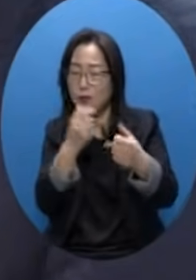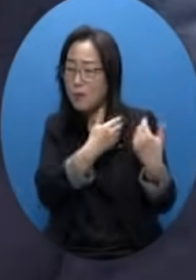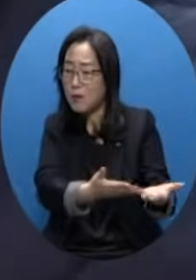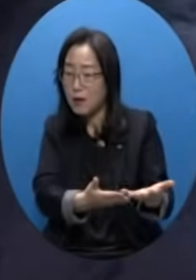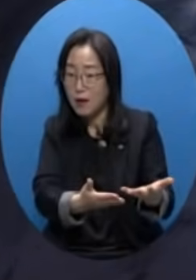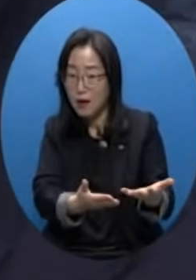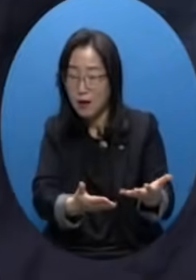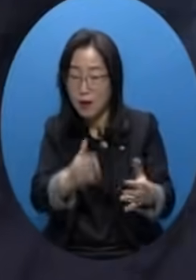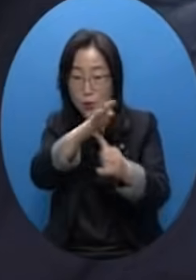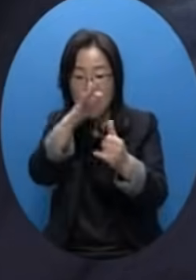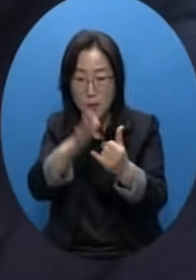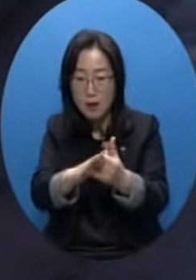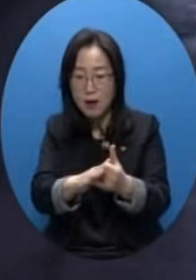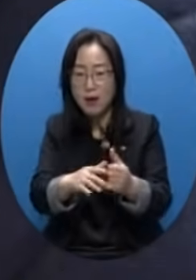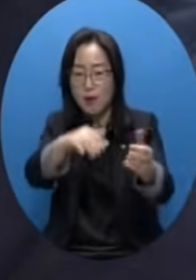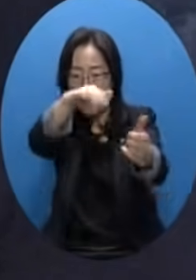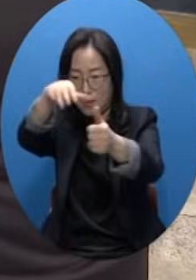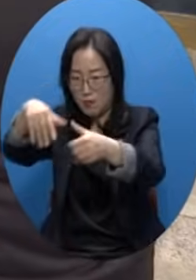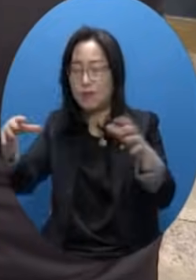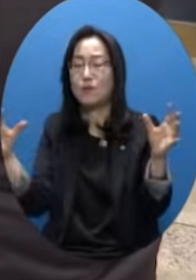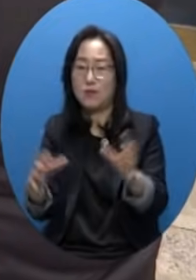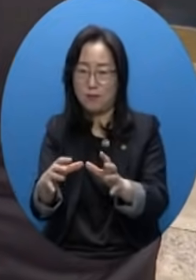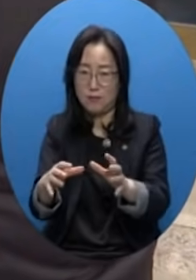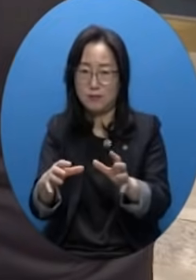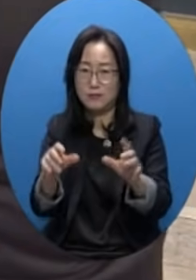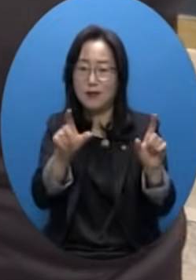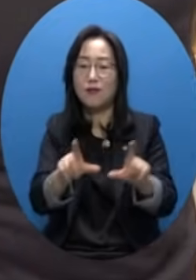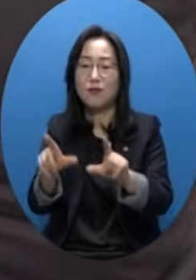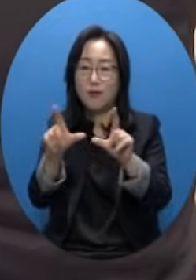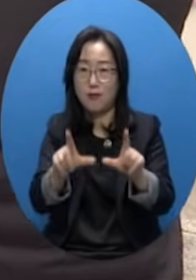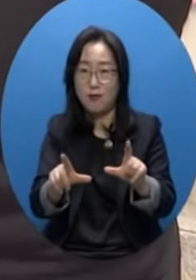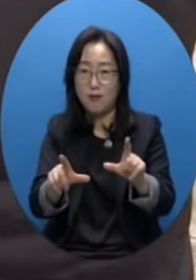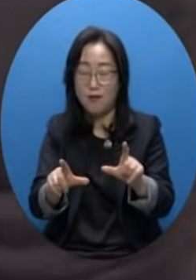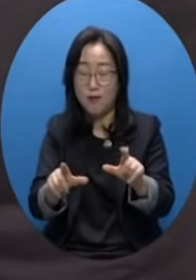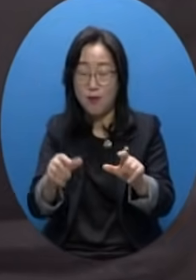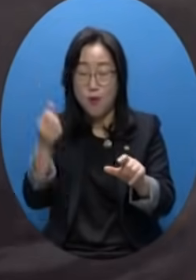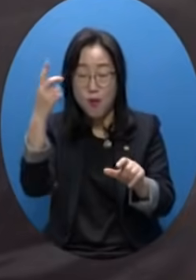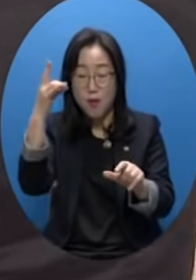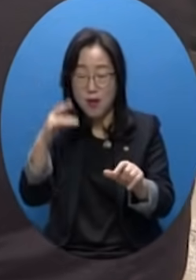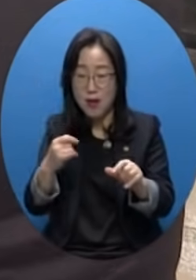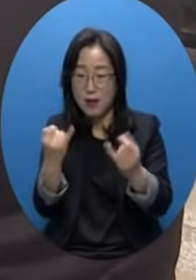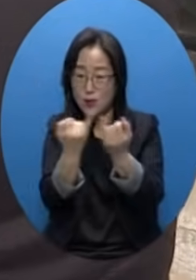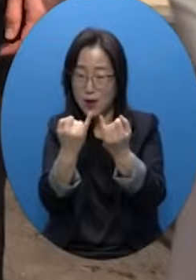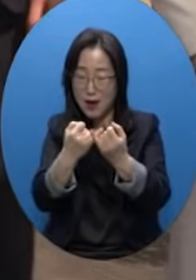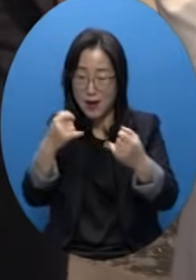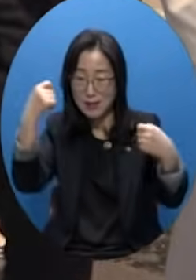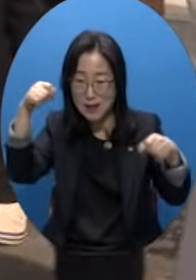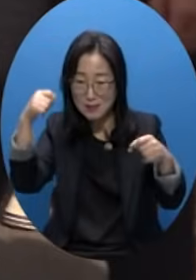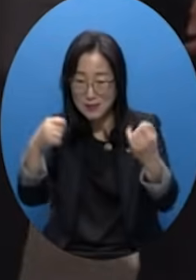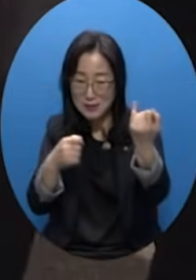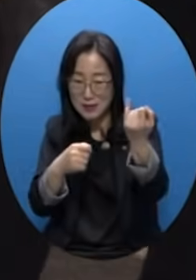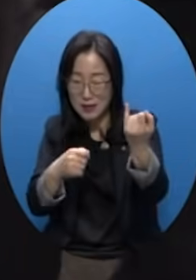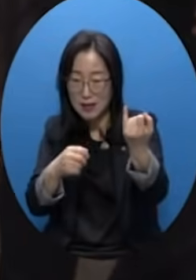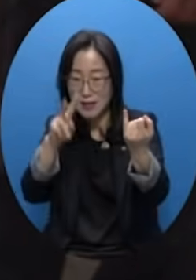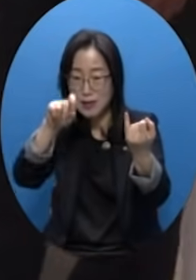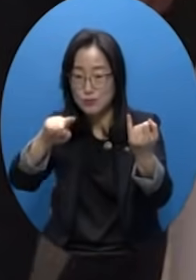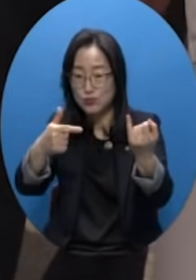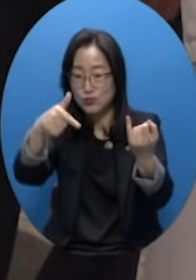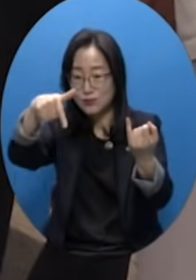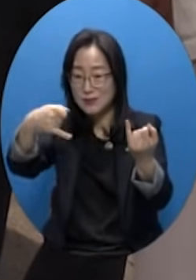아이들이 이곳에 모여 지내고 있는데 탤런트 문근영 씨가 운영하다가 규모가 치면서